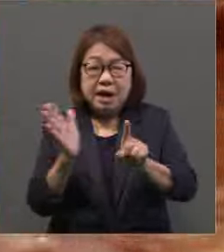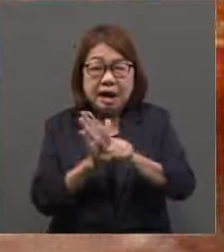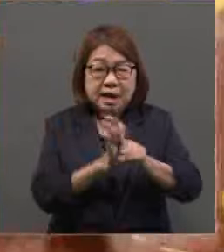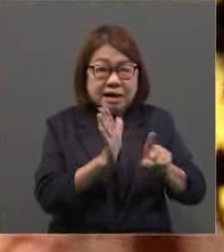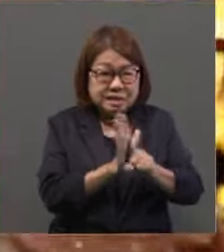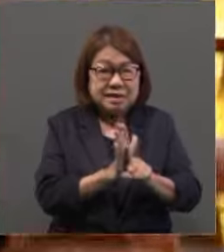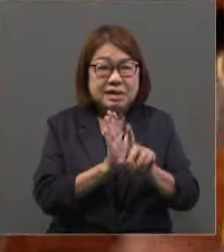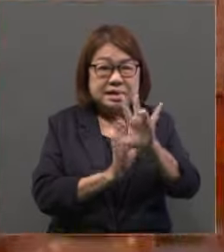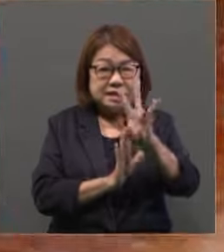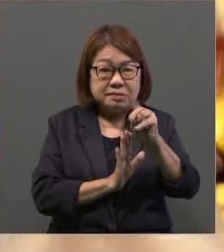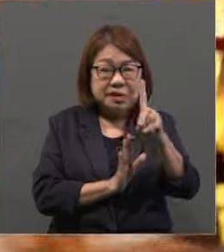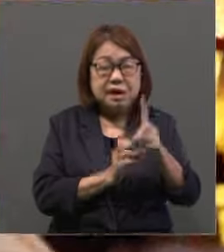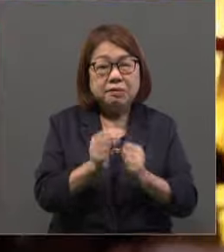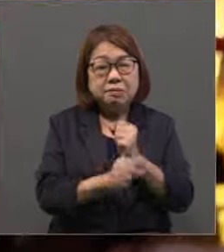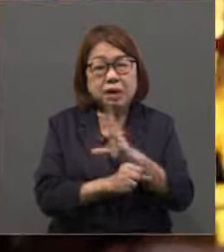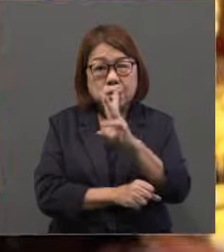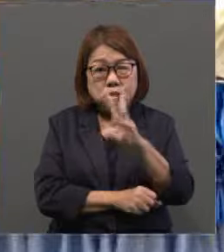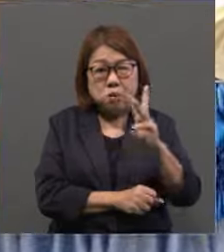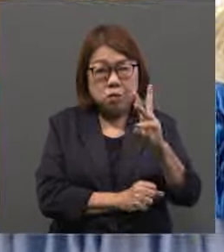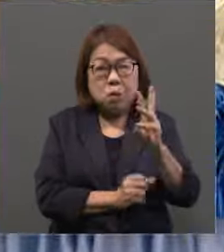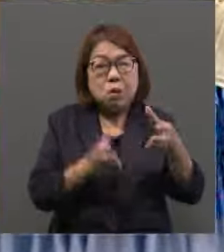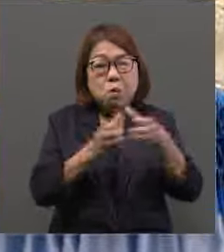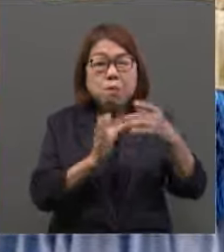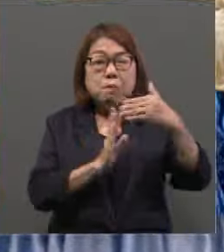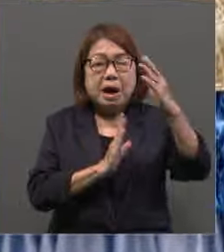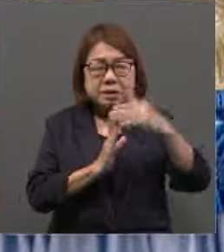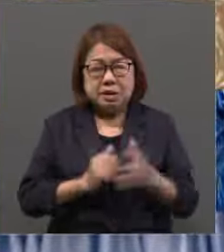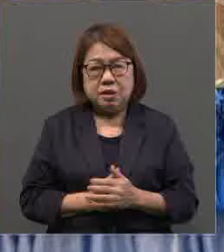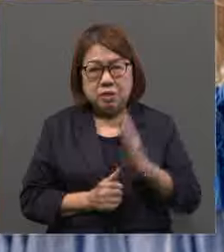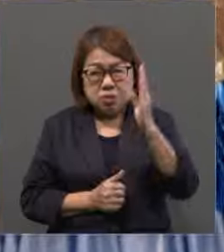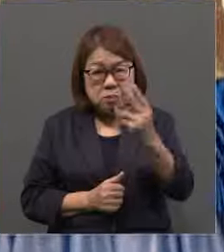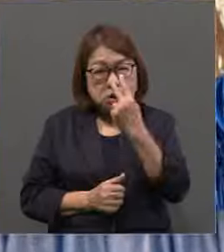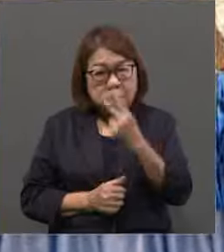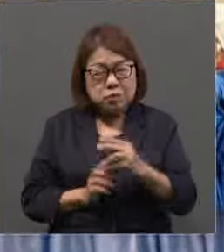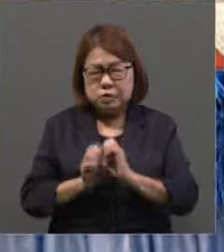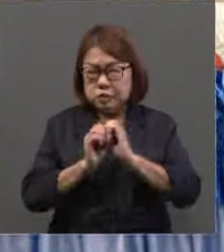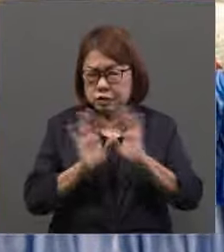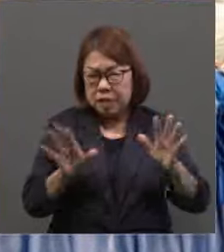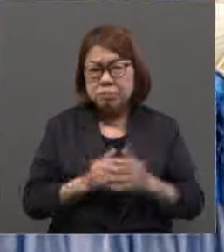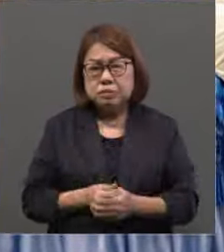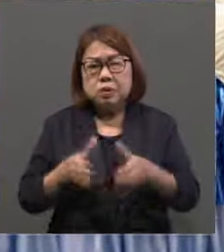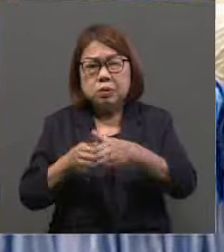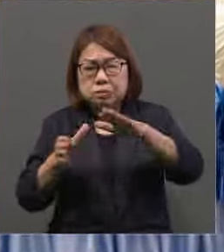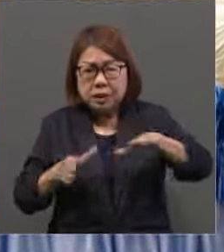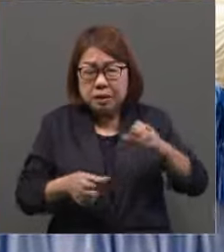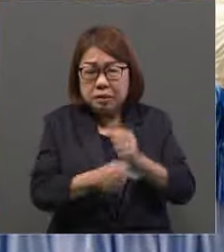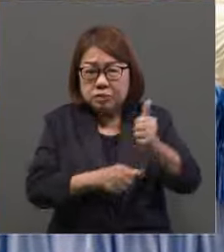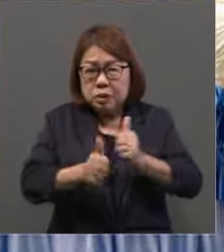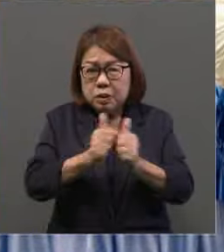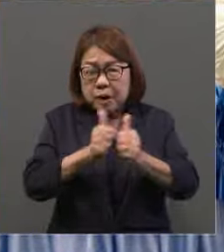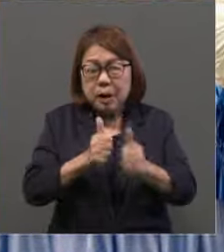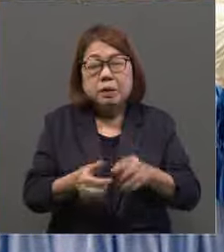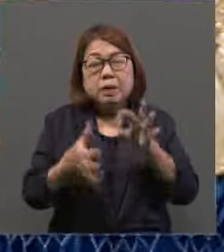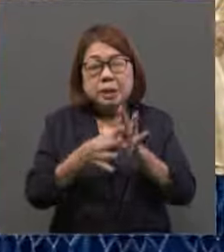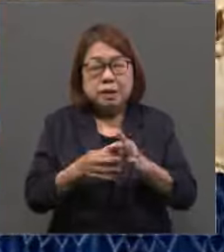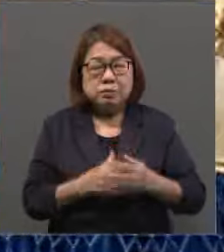การศึกษา2566ภาคเหนือซึ่งจะเป็นการยกระดับและพิสูจน์ฝีมือวงดนตรีลูกทุ่งตัวน้อยในการแข่งขันในระดับมืออา